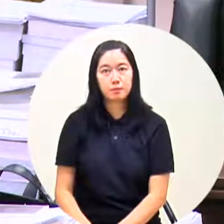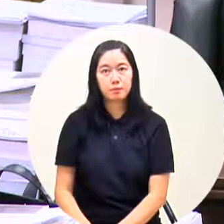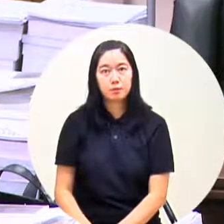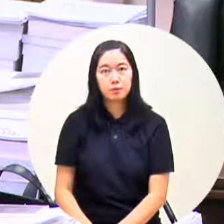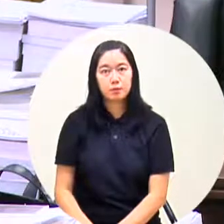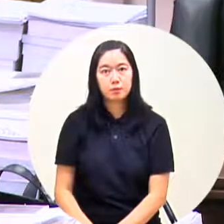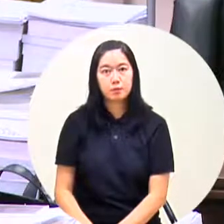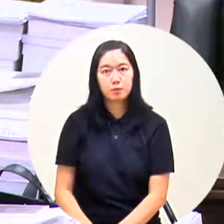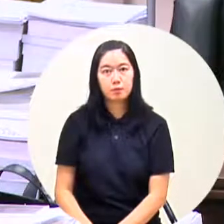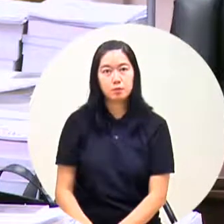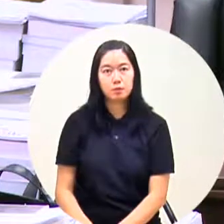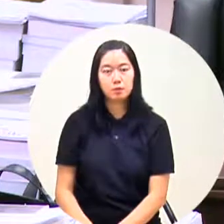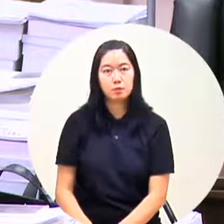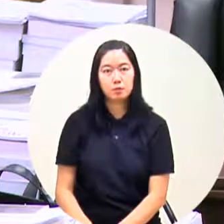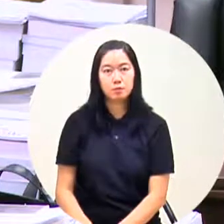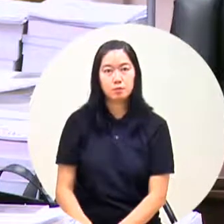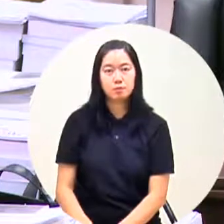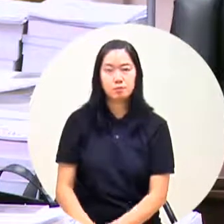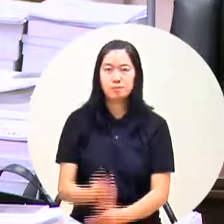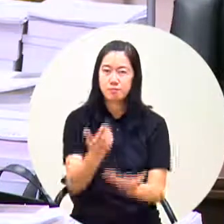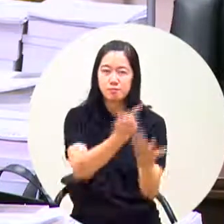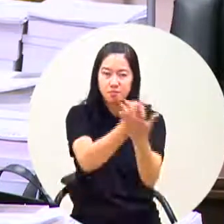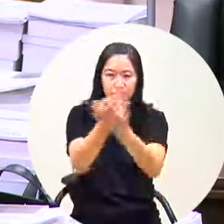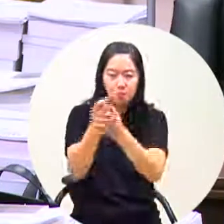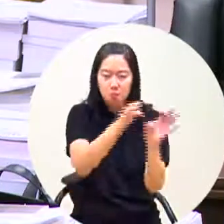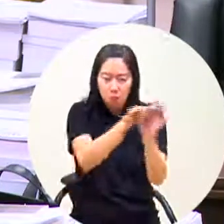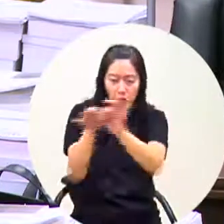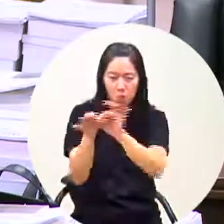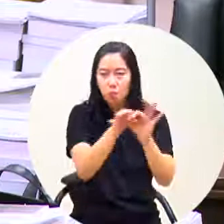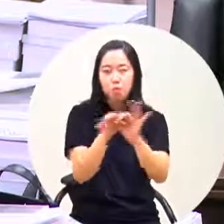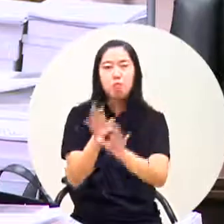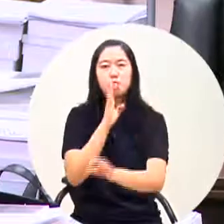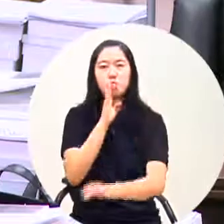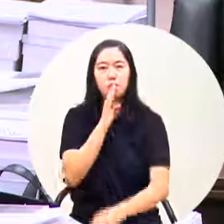你看每个环节都有问题。我刚刚看今年环保局到